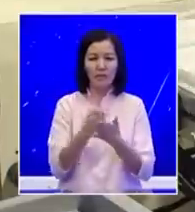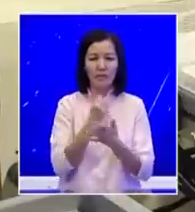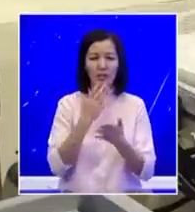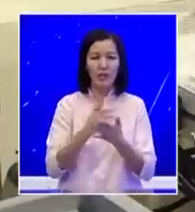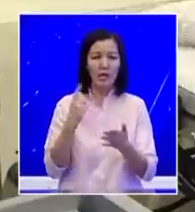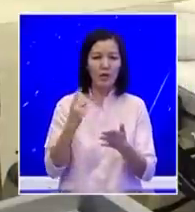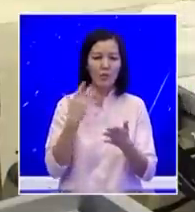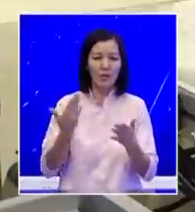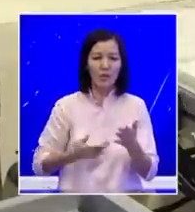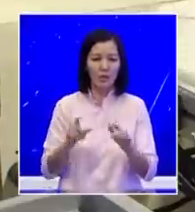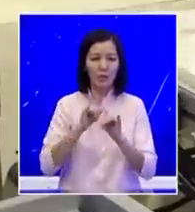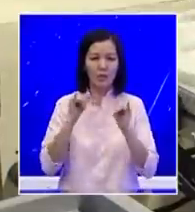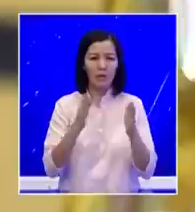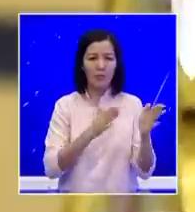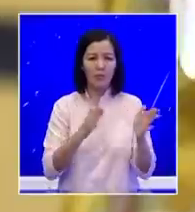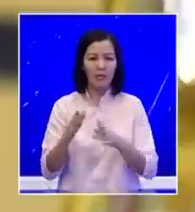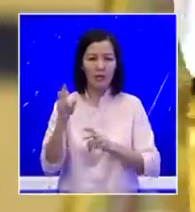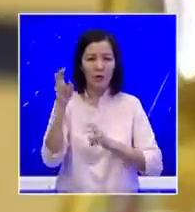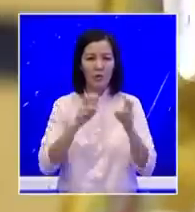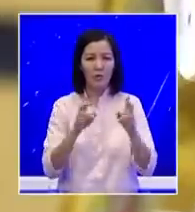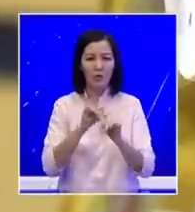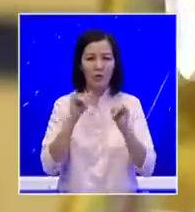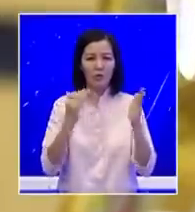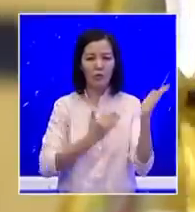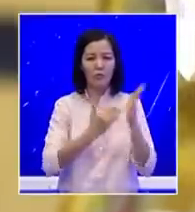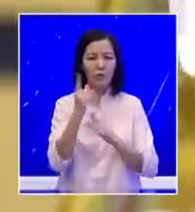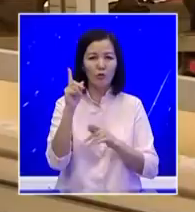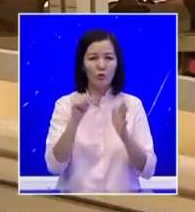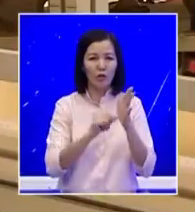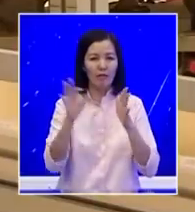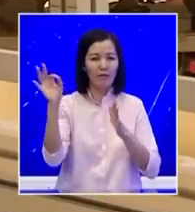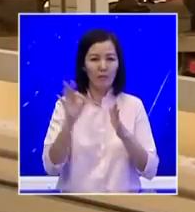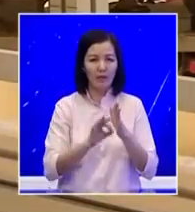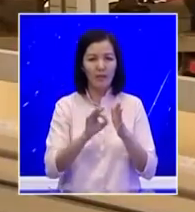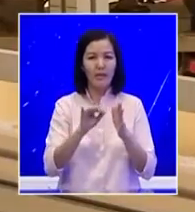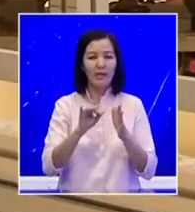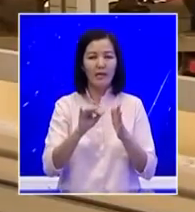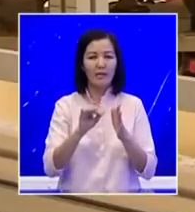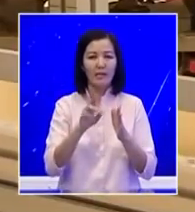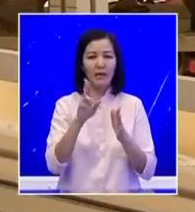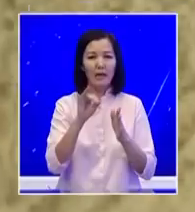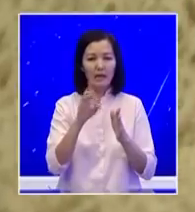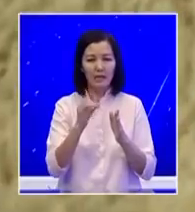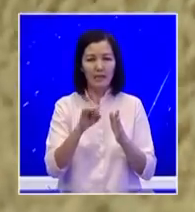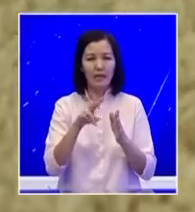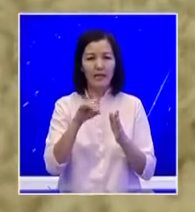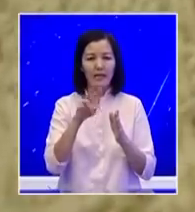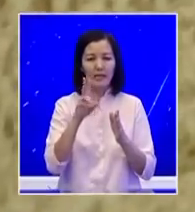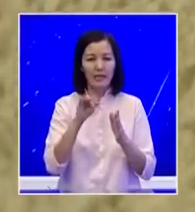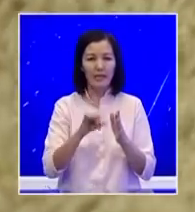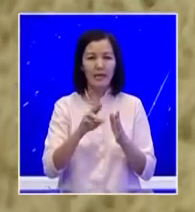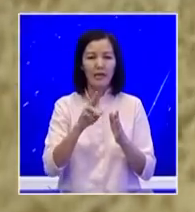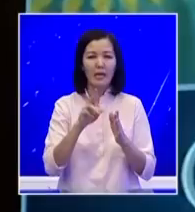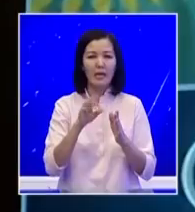экономикалық даму қарқыны сақталған. Өнеркәсіпте өсім жоғары 106%. Ілгерісте Қарасай, Текелі, Еңбекшіқазақ көш